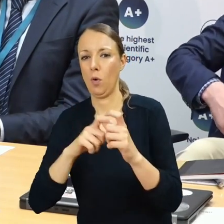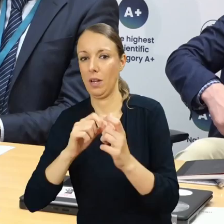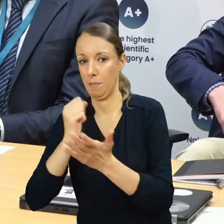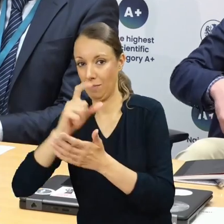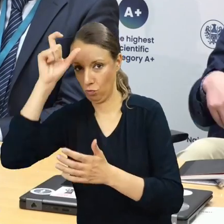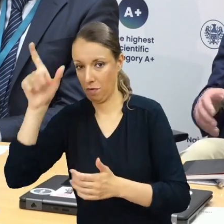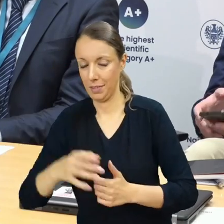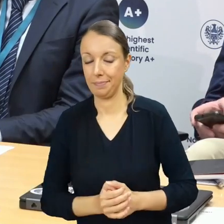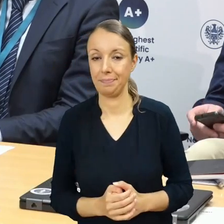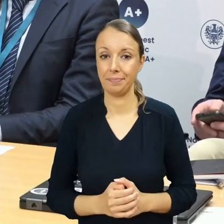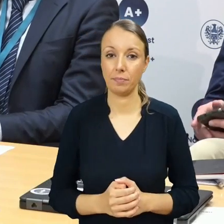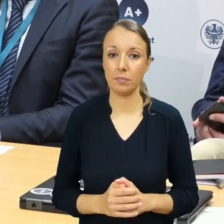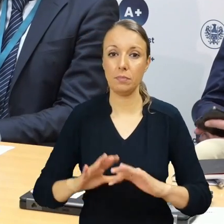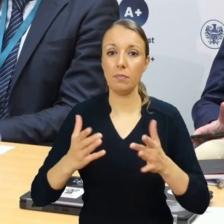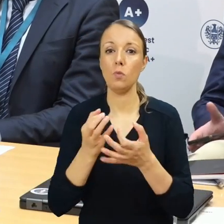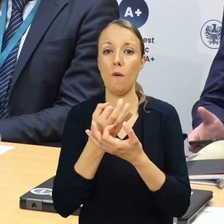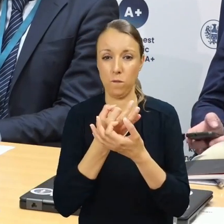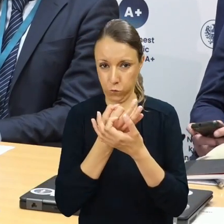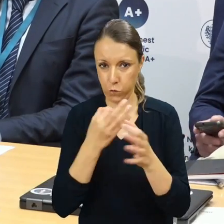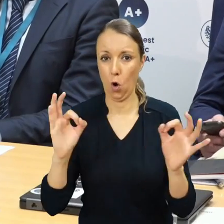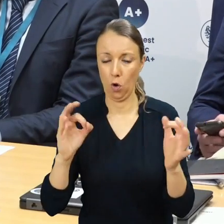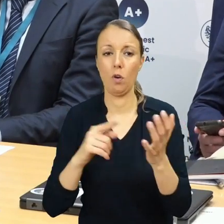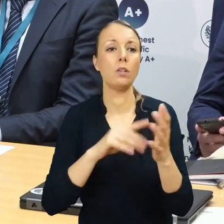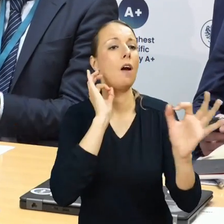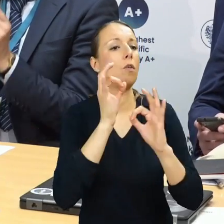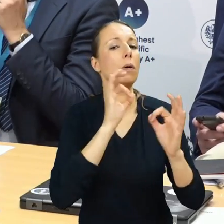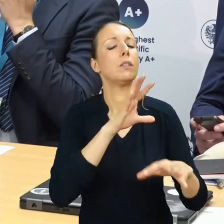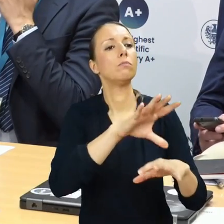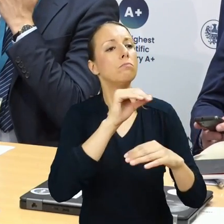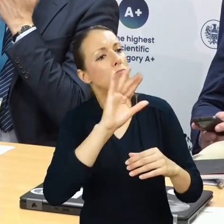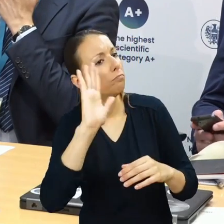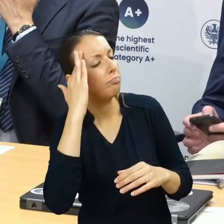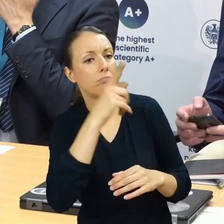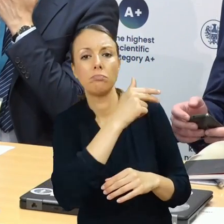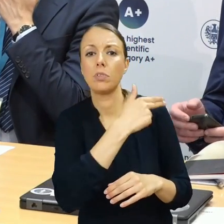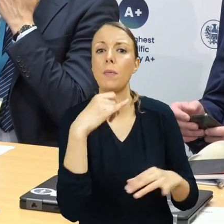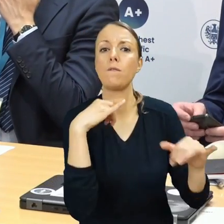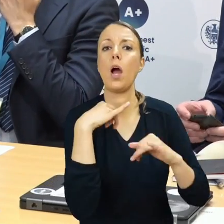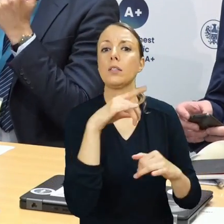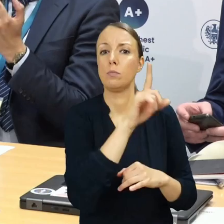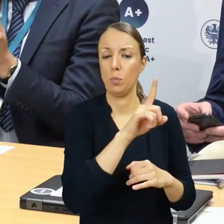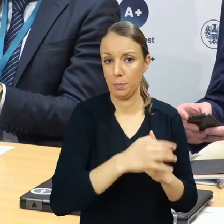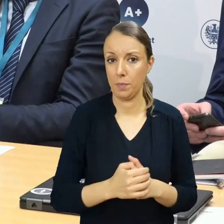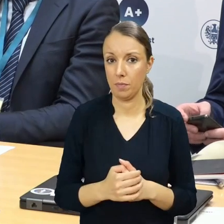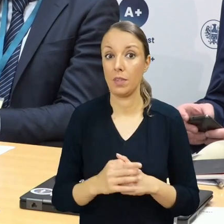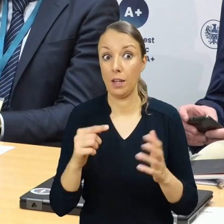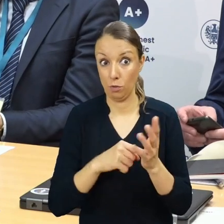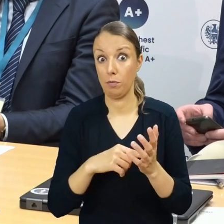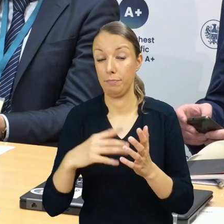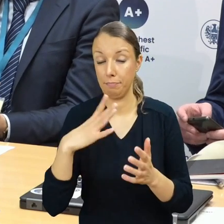czyli wolności uzyskiwania informacji o działalności władz publicznych, a która wypłynęła na kanwie dostępu do kalendarzy